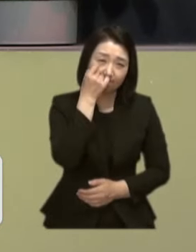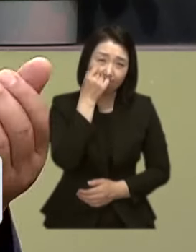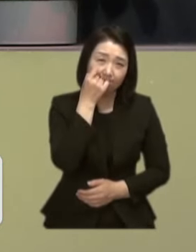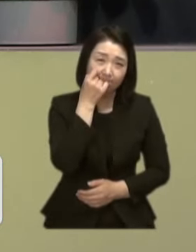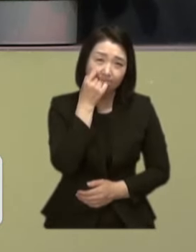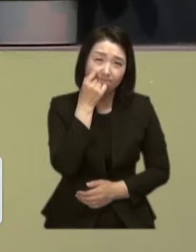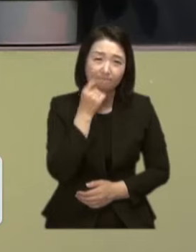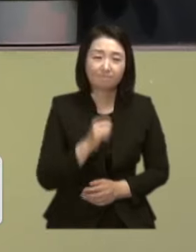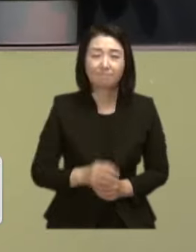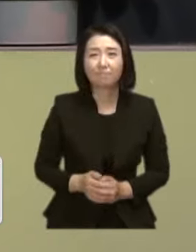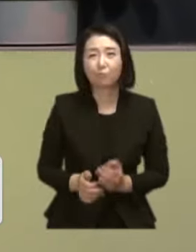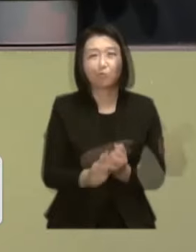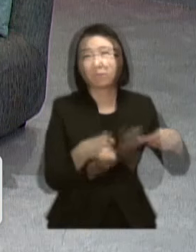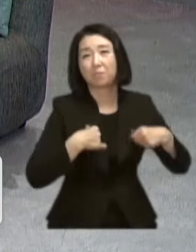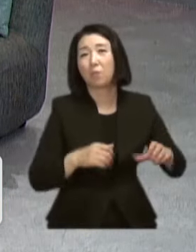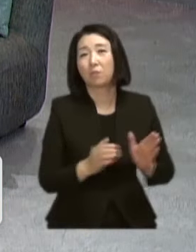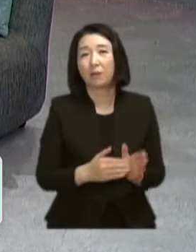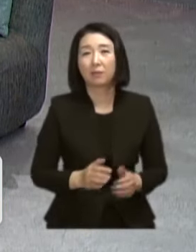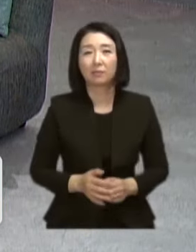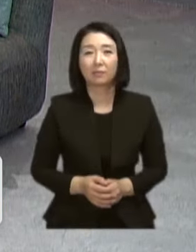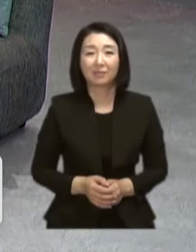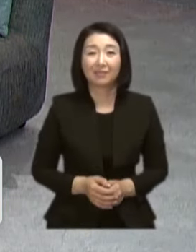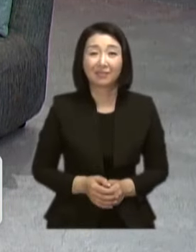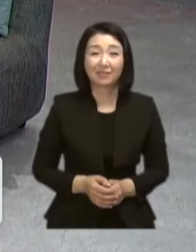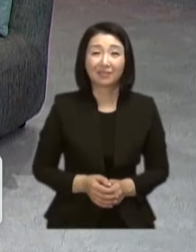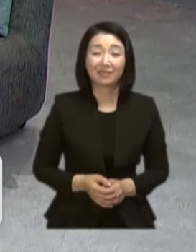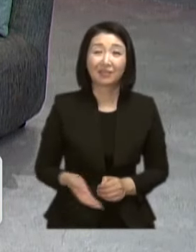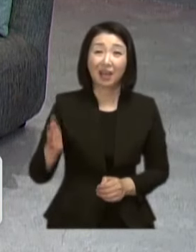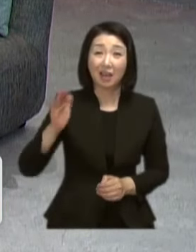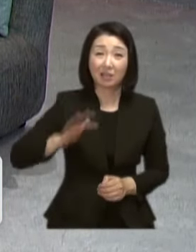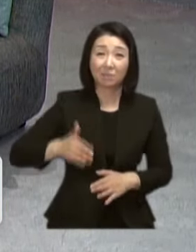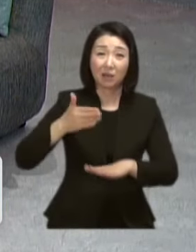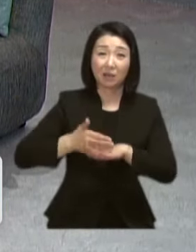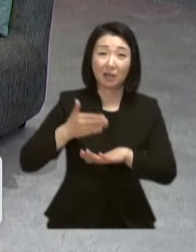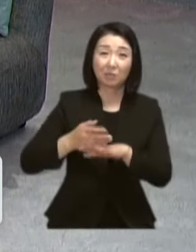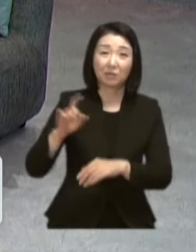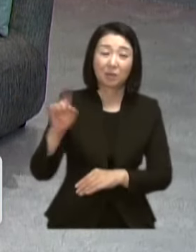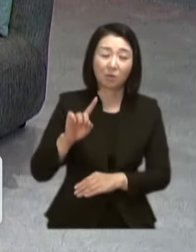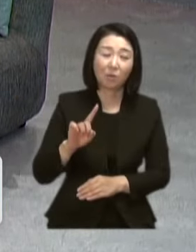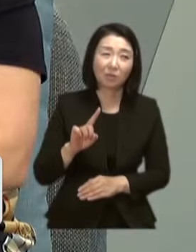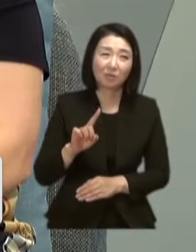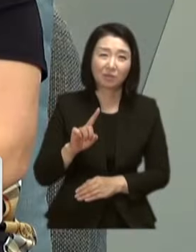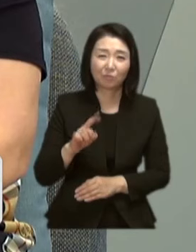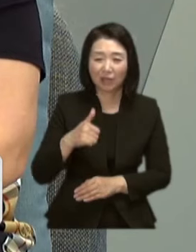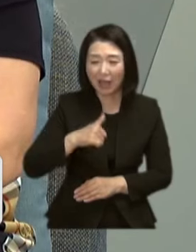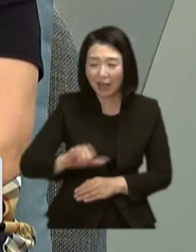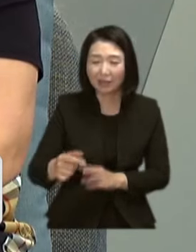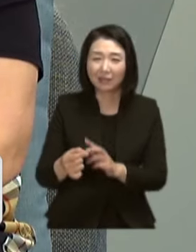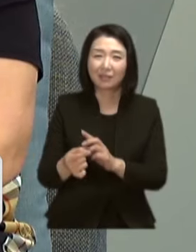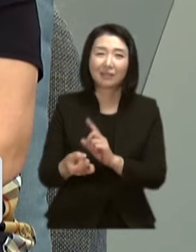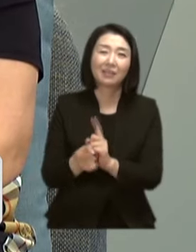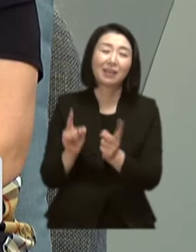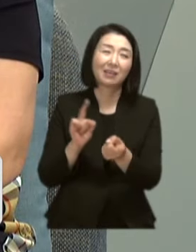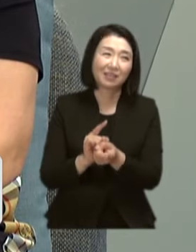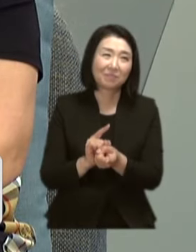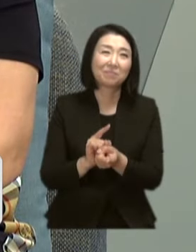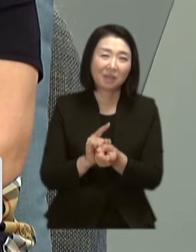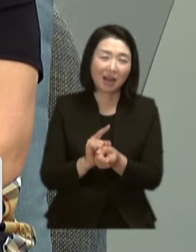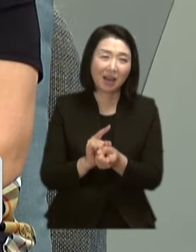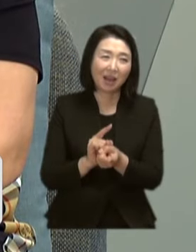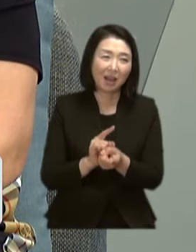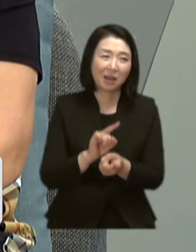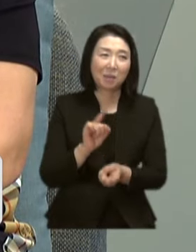물론 제 처가 더 많이 아팠고요. 그 대신 감사한 거는 더 많은 아이들을 주셨어요. 네. 한 명을 데려갔는데 100명을 주셨으니까